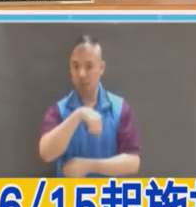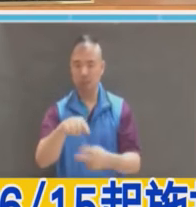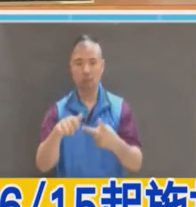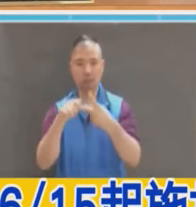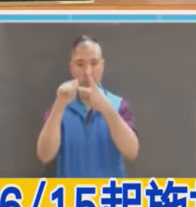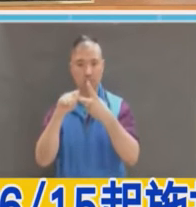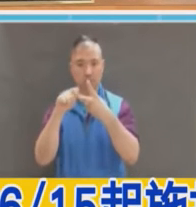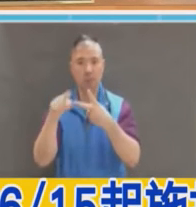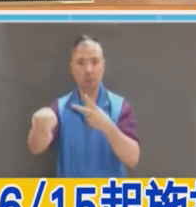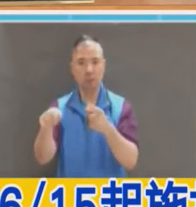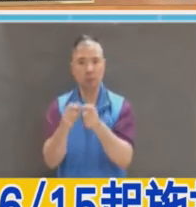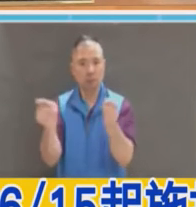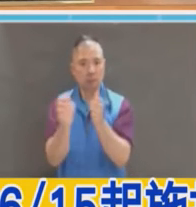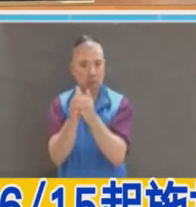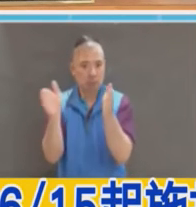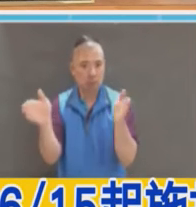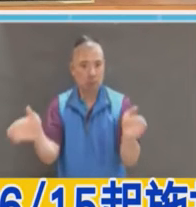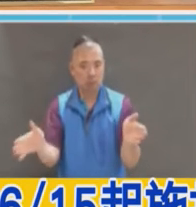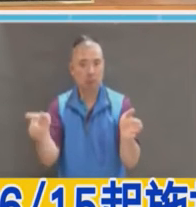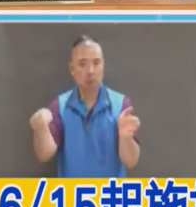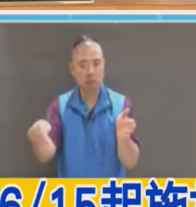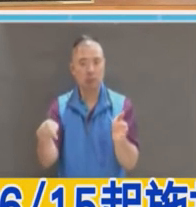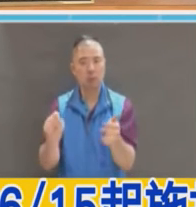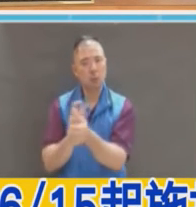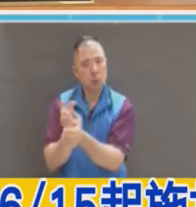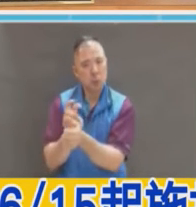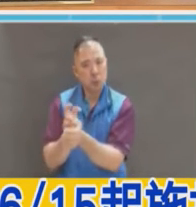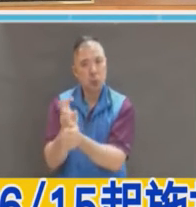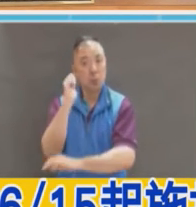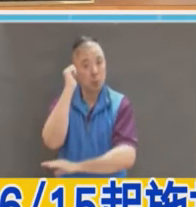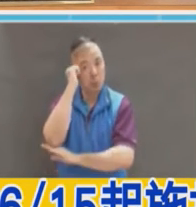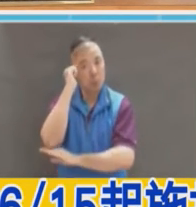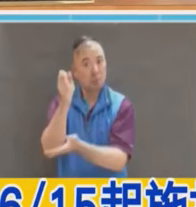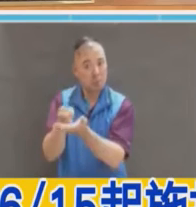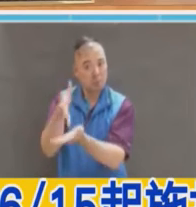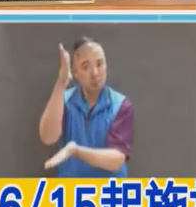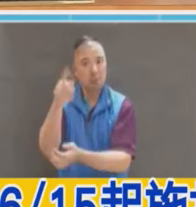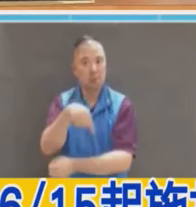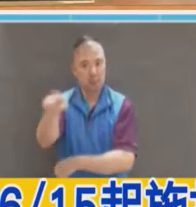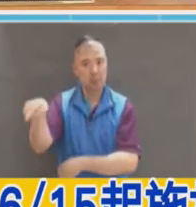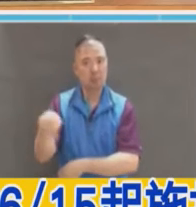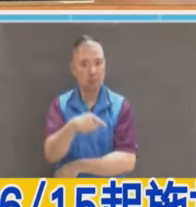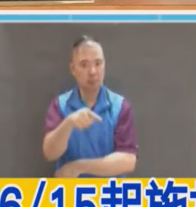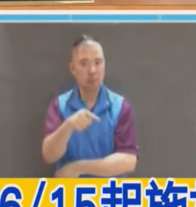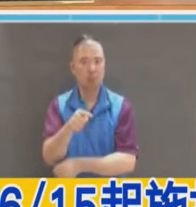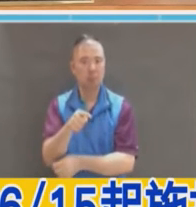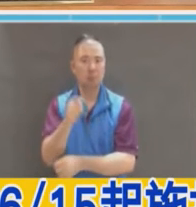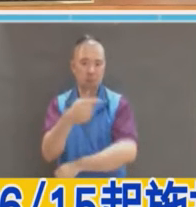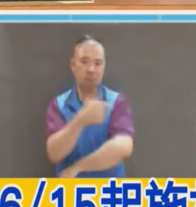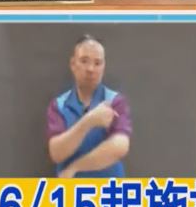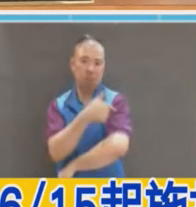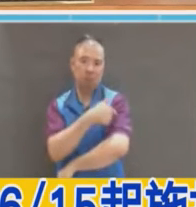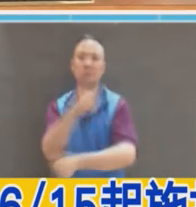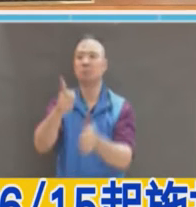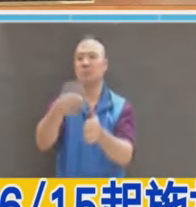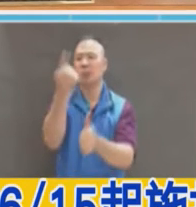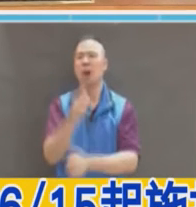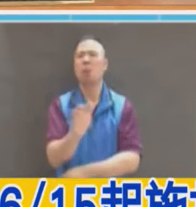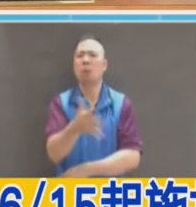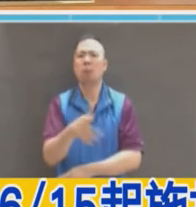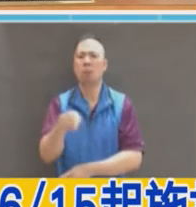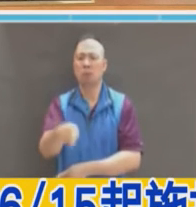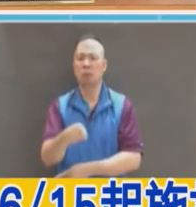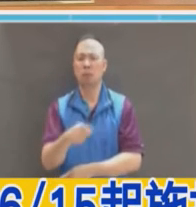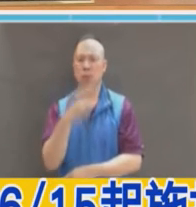心的其他的类别的，像我们75岁以上的长辈